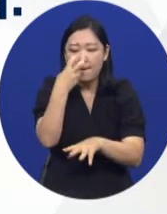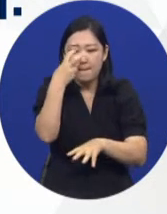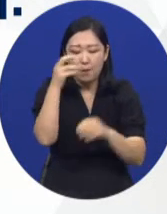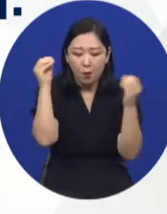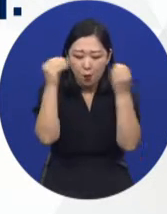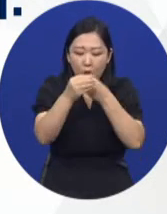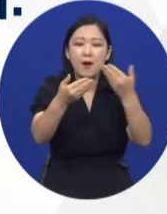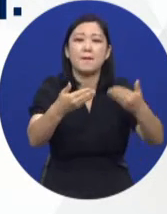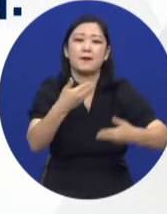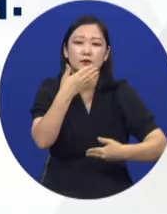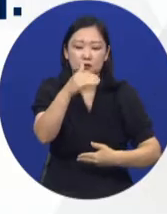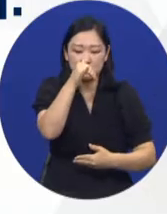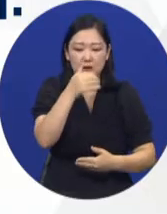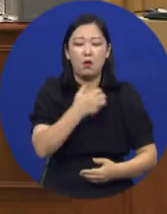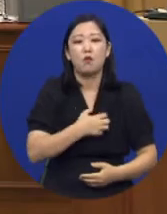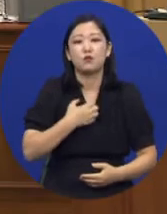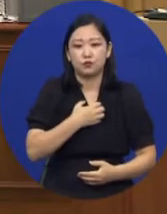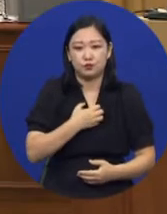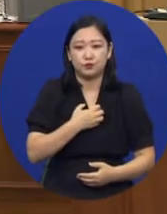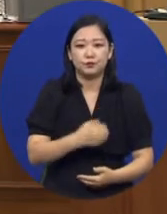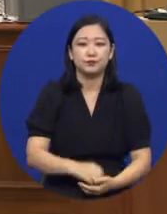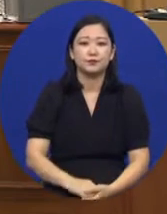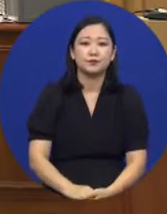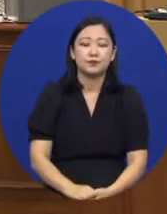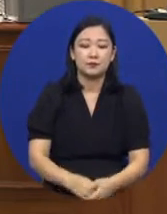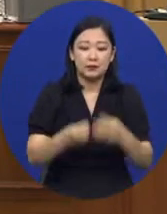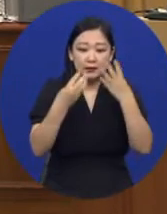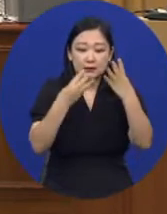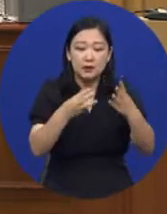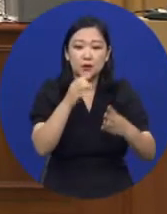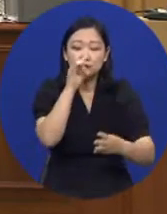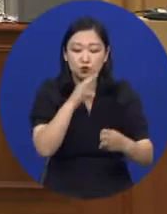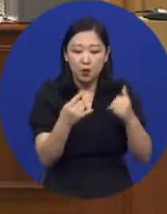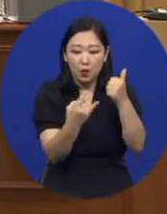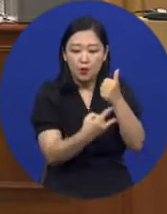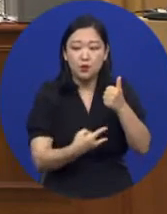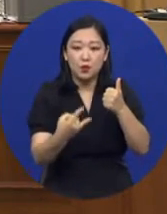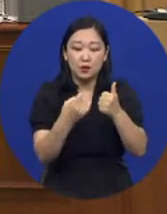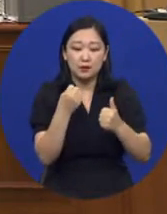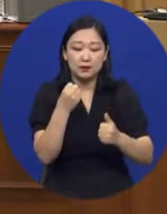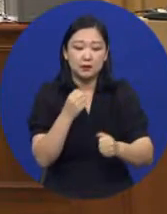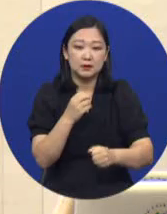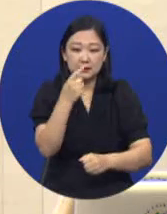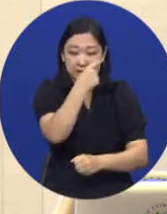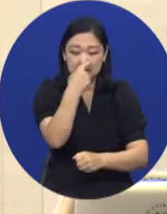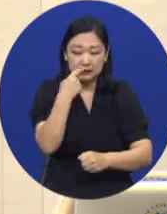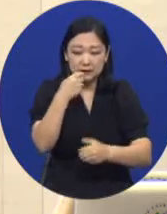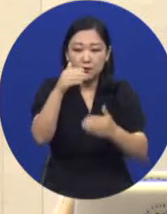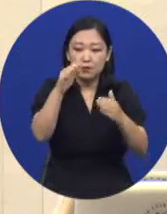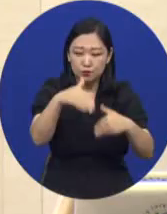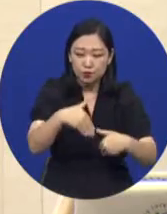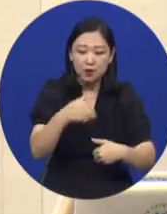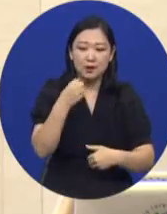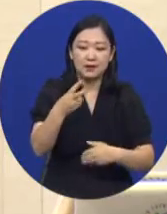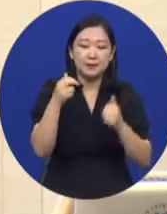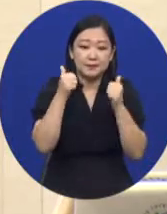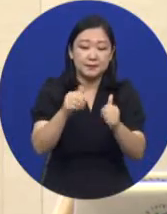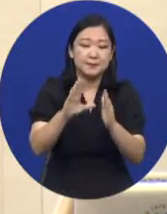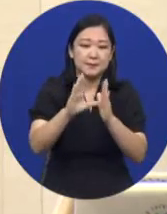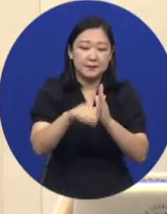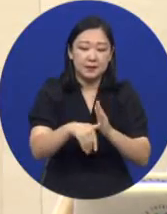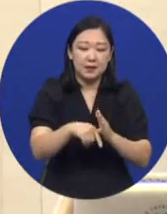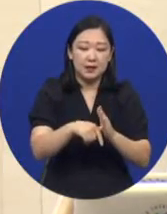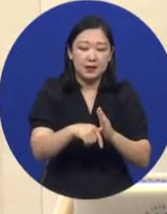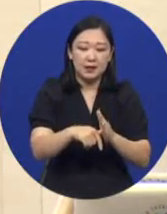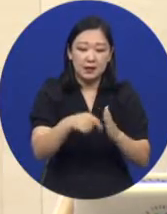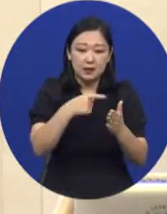있다고 우려를 나타냈습니다. 또 4.3 중앙위원을 직권 증인으로 채택해 다음 재판에서 희생자